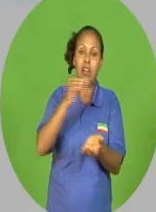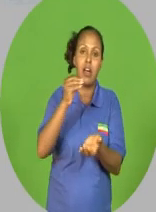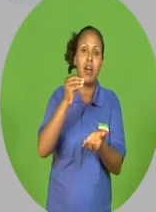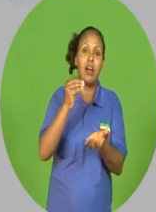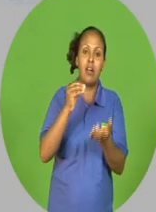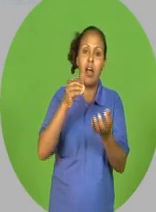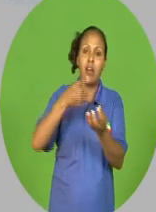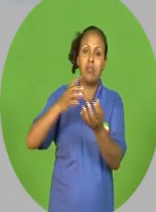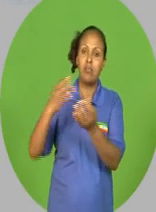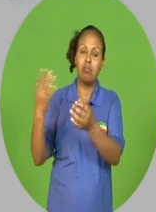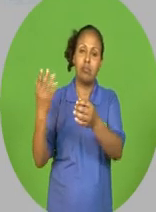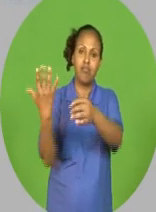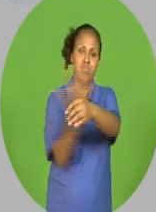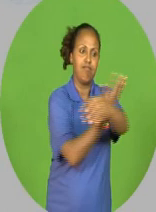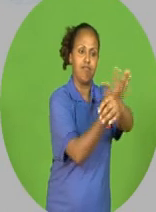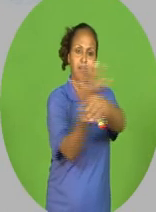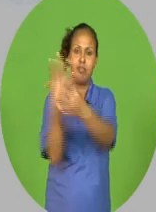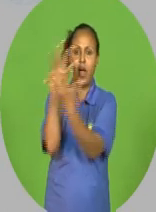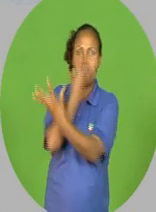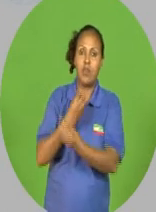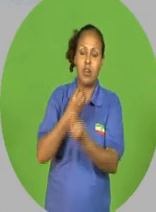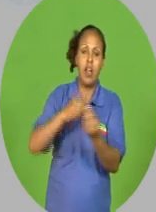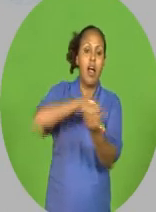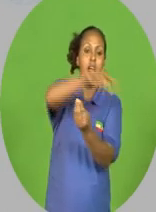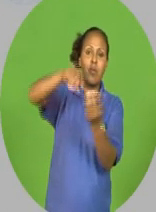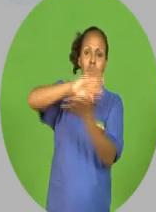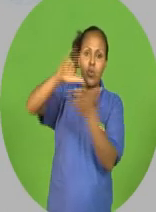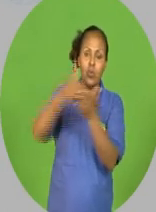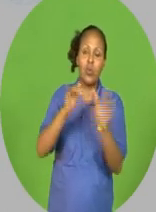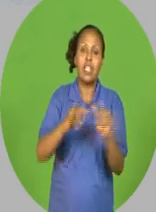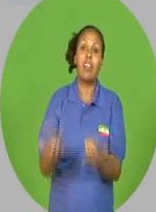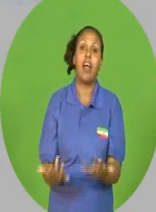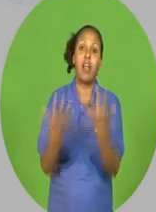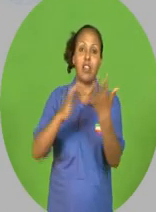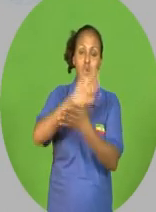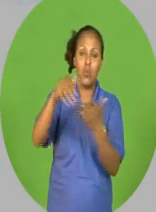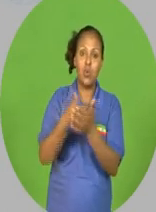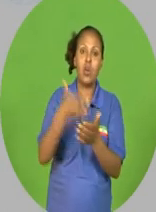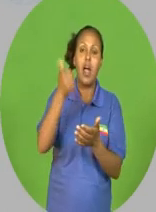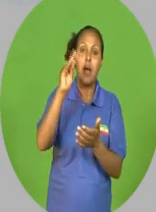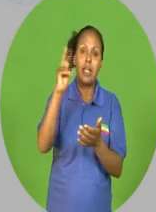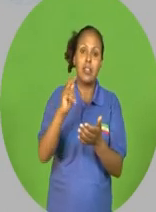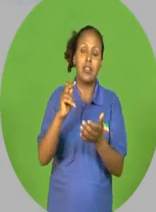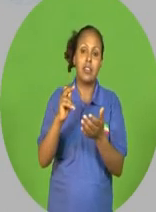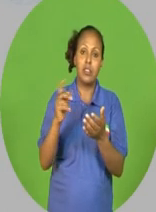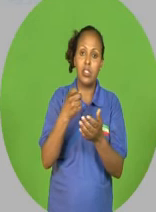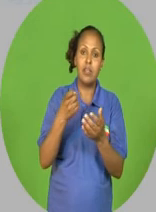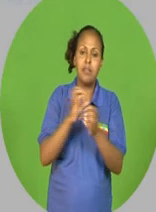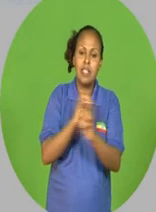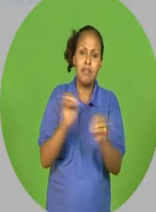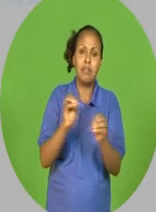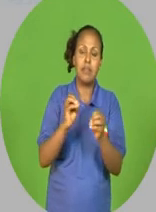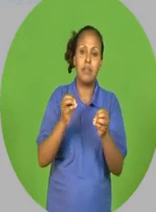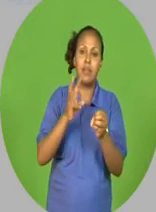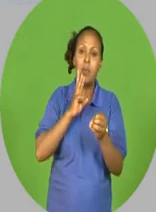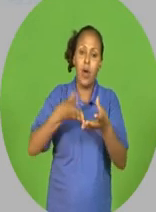በጤፍና ቡቃያ ተዥጎርጉሮ አጊጧል። መንደሩ ብቻ እንደ ተቃጠለ ሁሉ ከአመድ ክምር በቀር እርጥብ